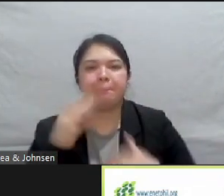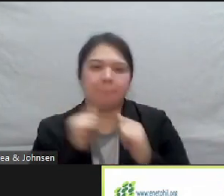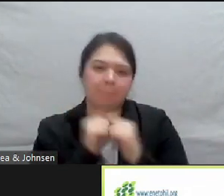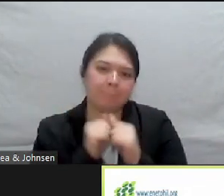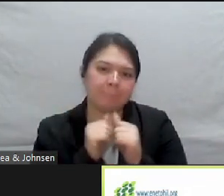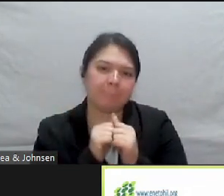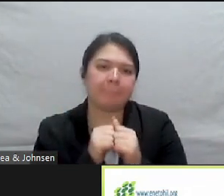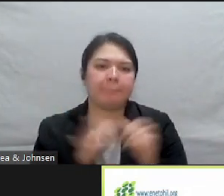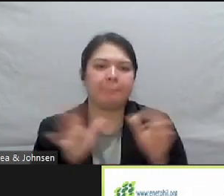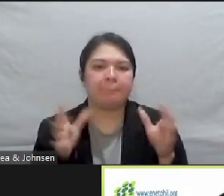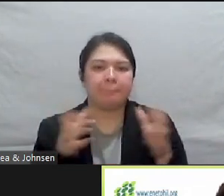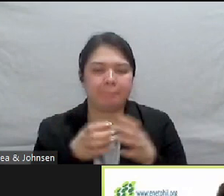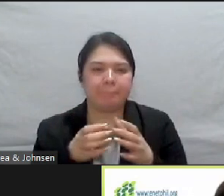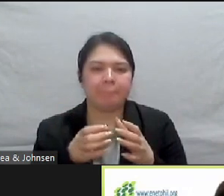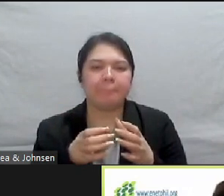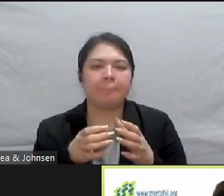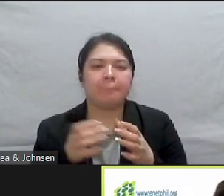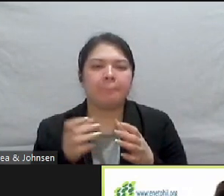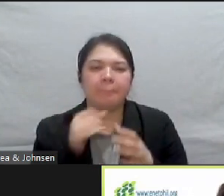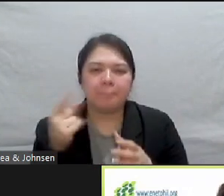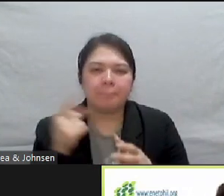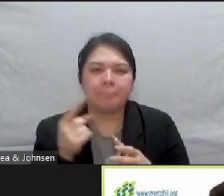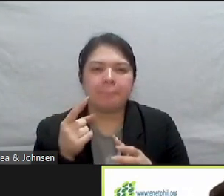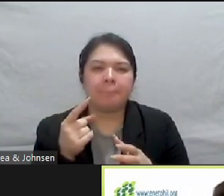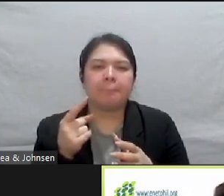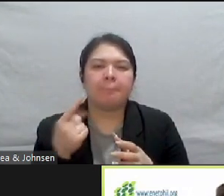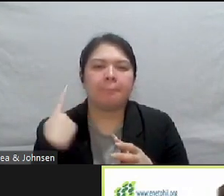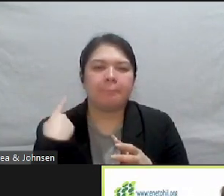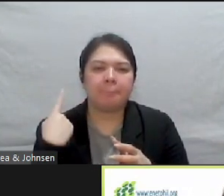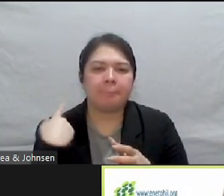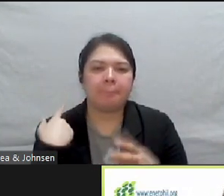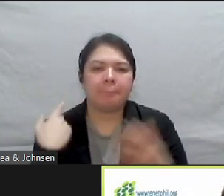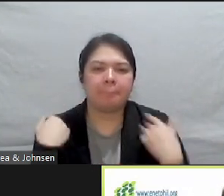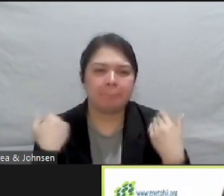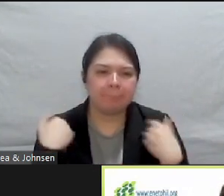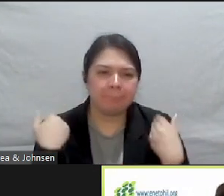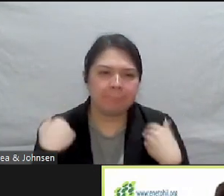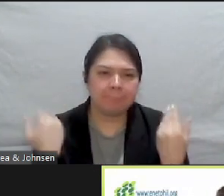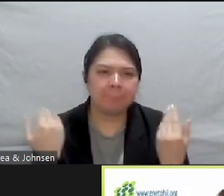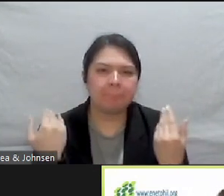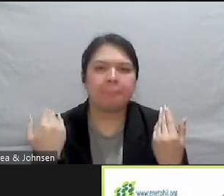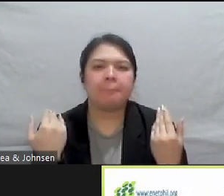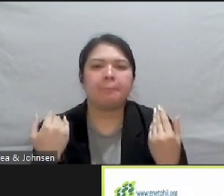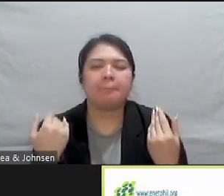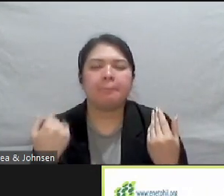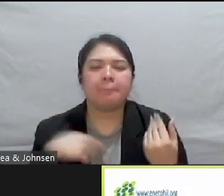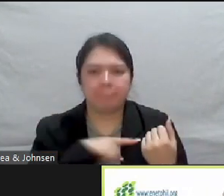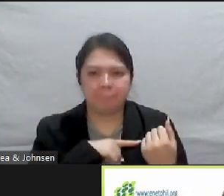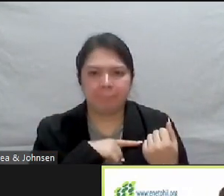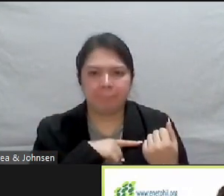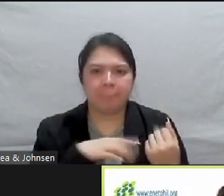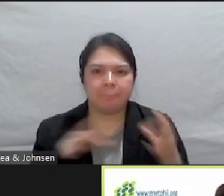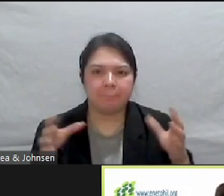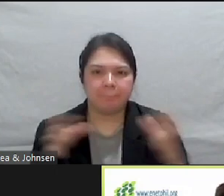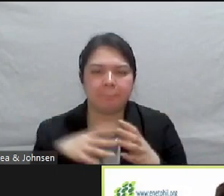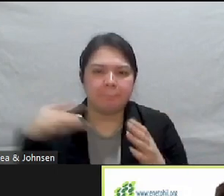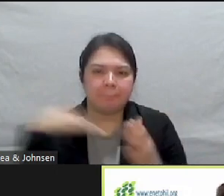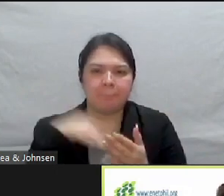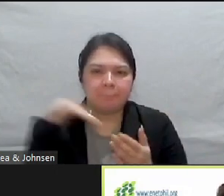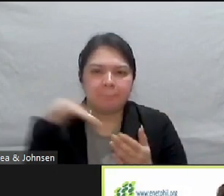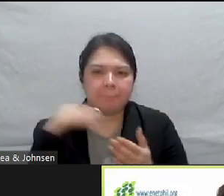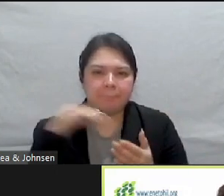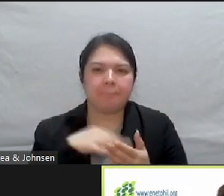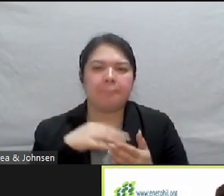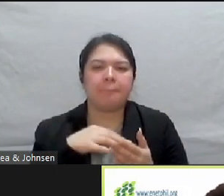not mga katutubong kabataan, no? Sila mga nag-aaral sila dito sa